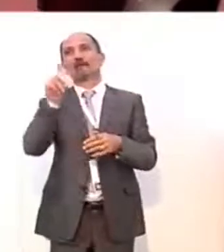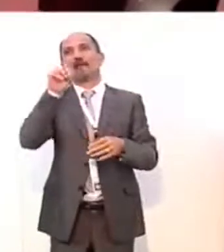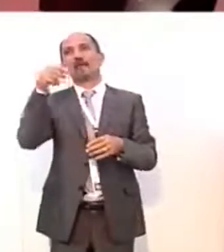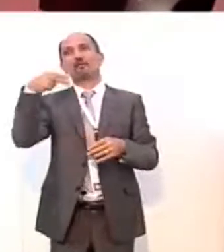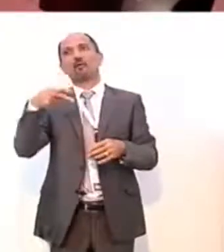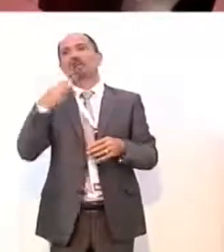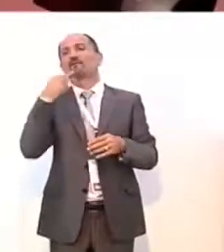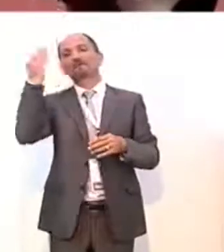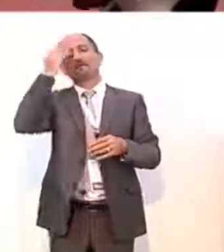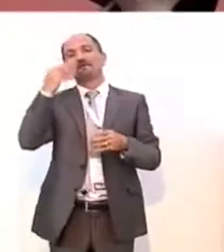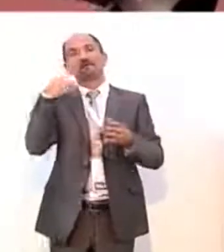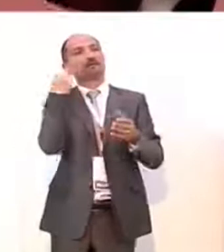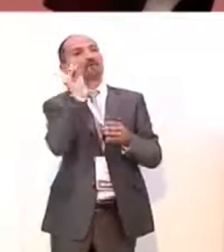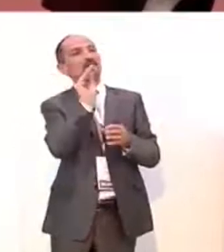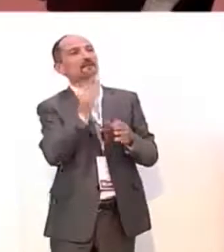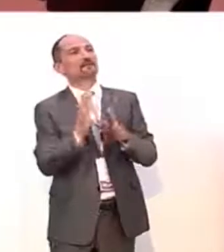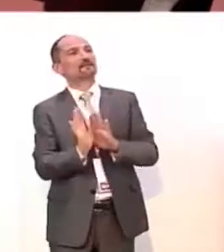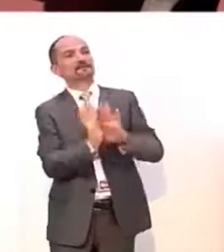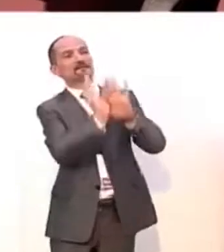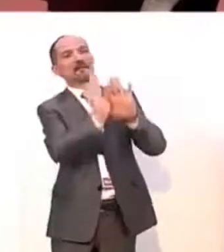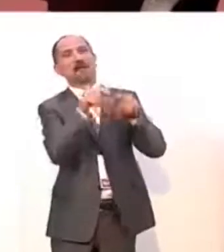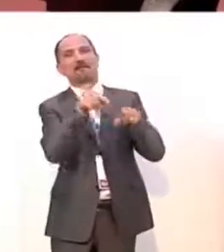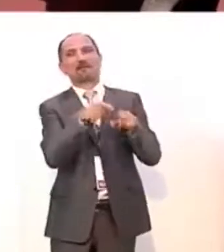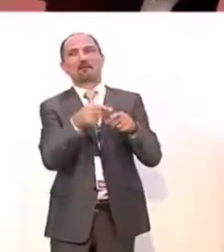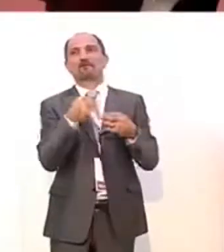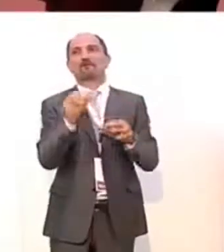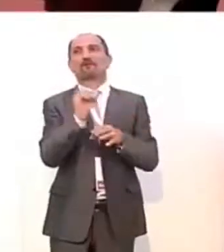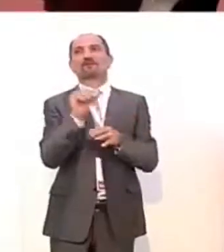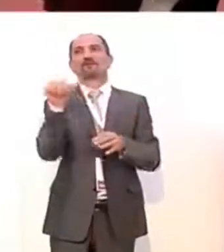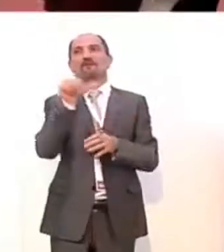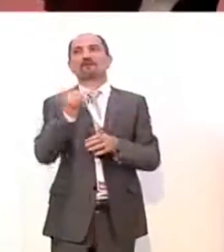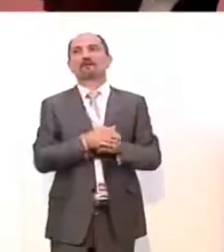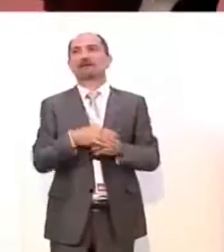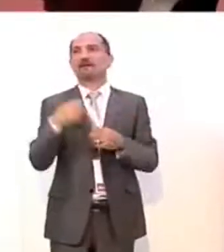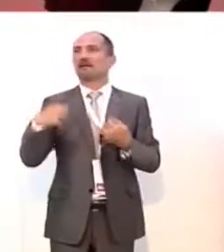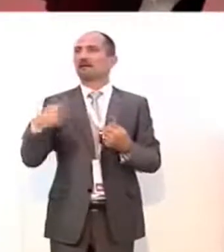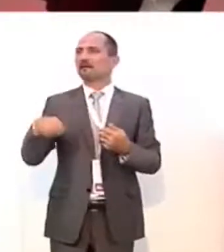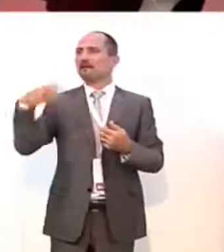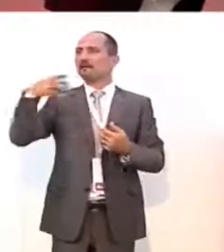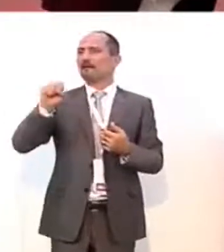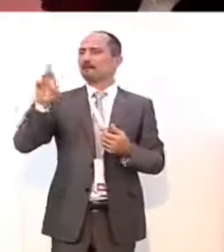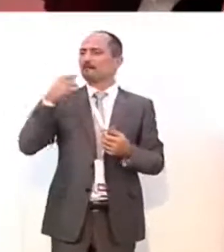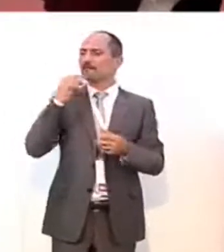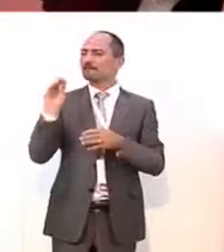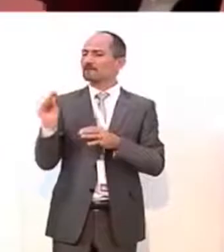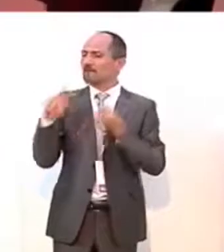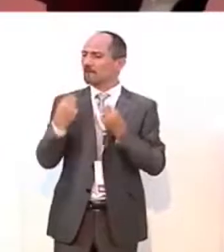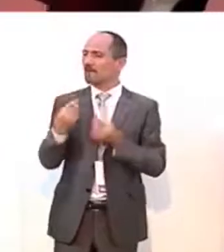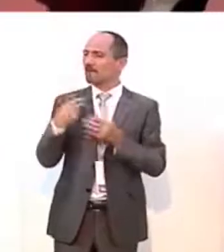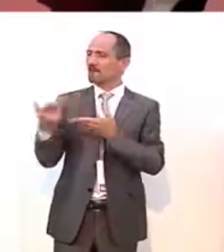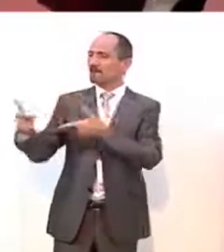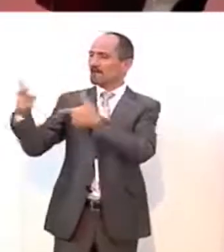ne pensa di questa richiesta di spallata che avanzava la professoressa Sabatini. Presidente Marini, allora, mi regala